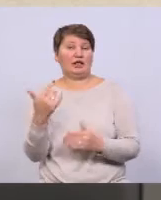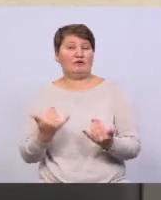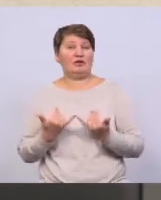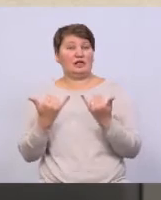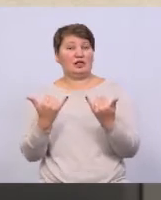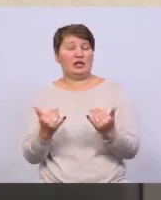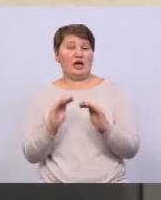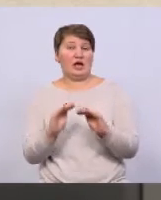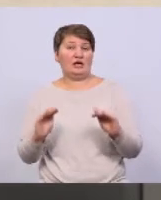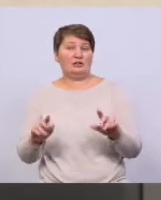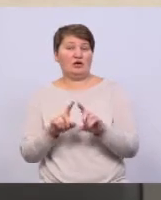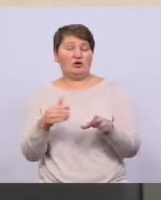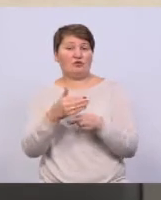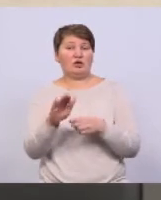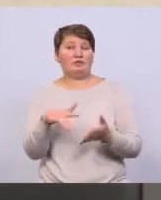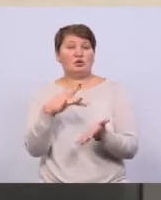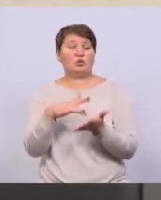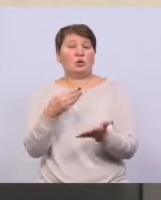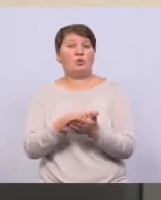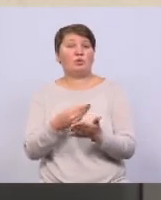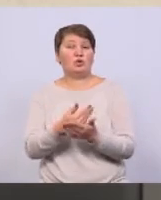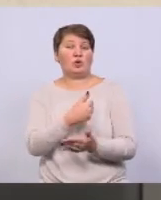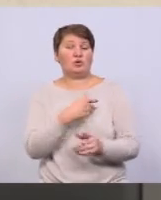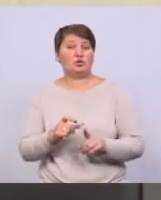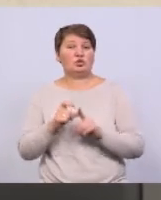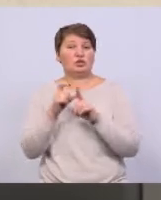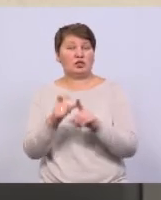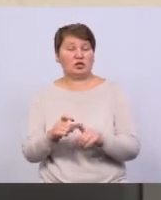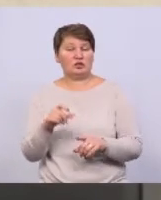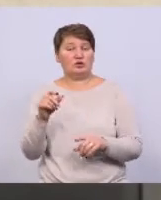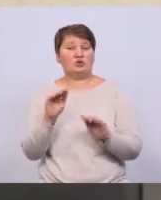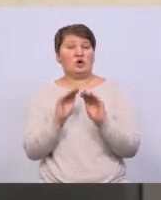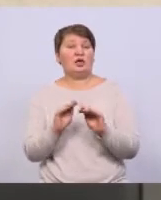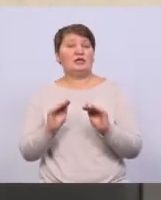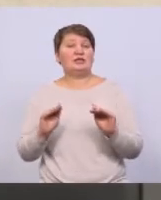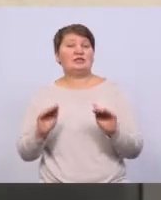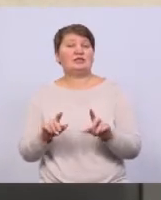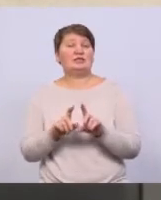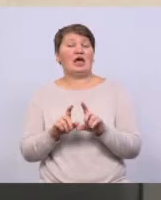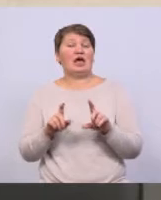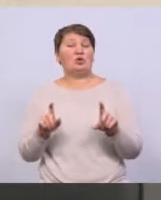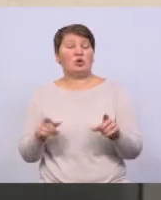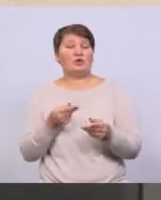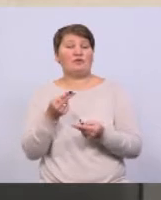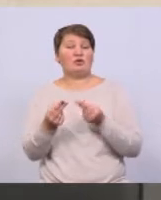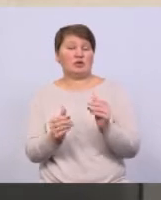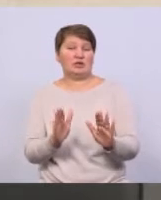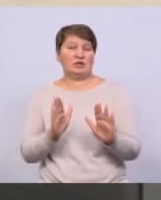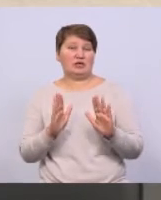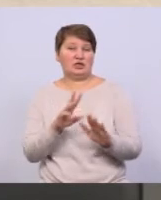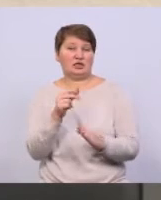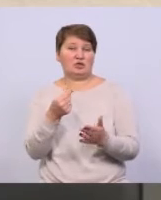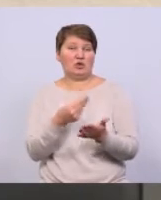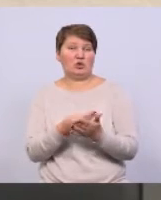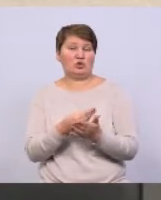виділяється з міського бюджету. Хочу сказати, що освітні заклади позашкільної освіти фінансується тільки за кошти